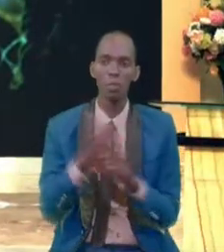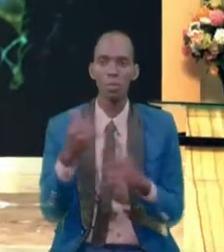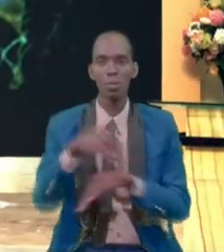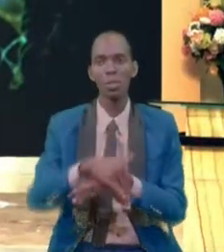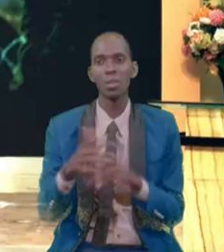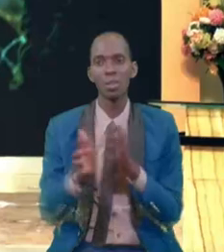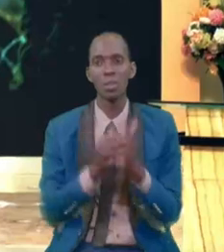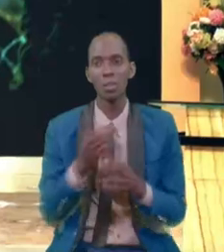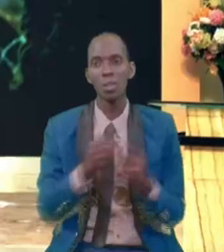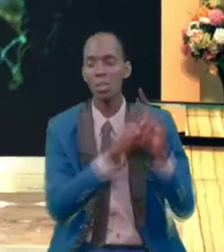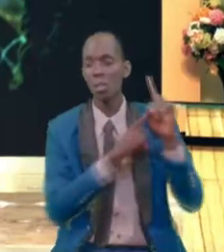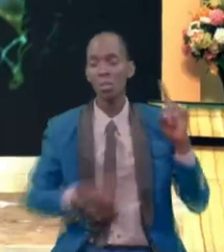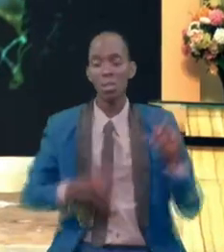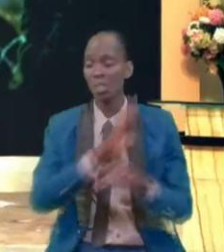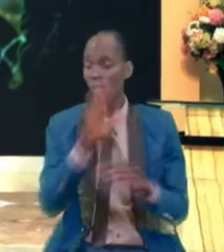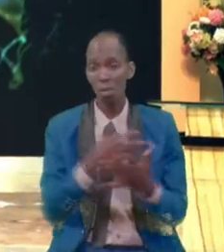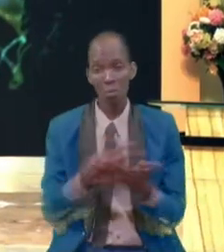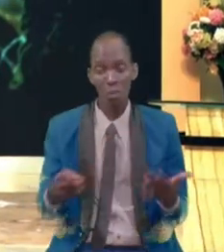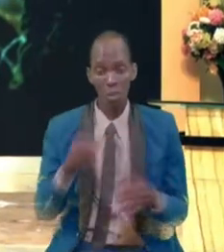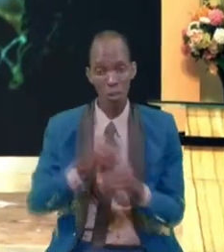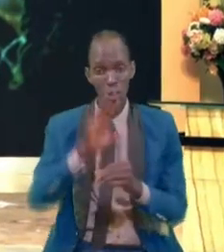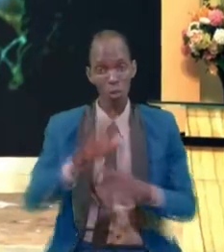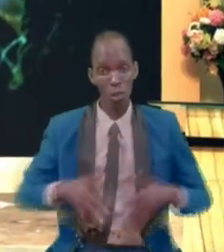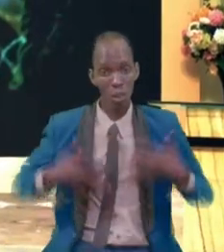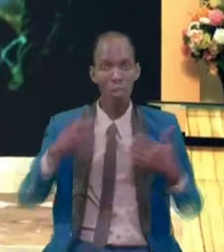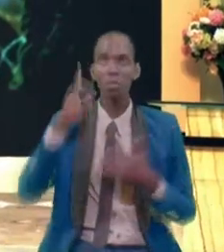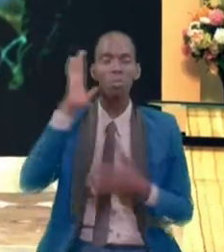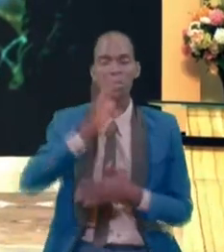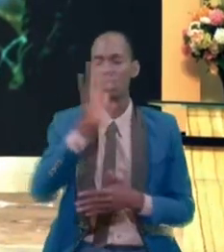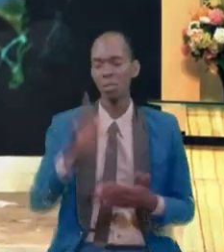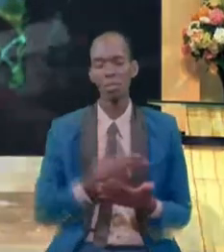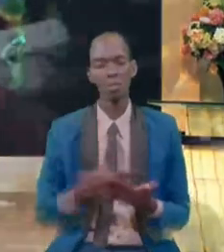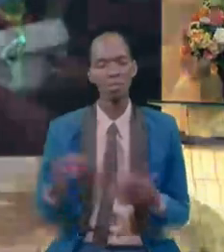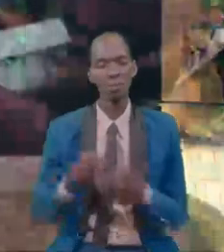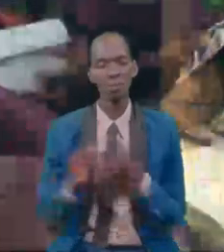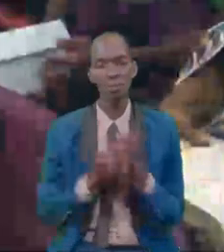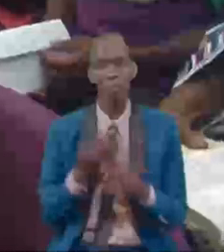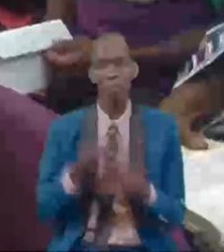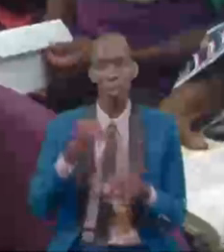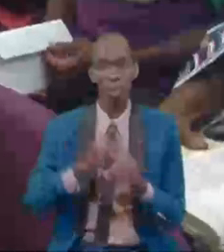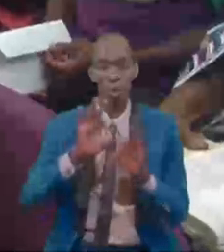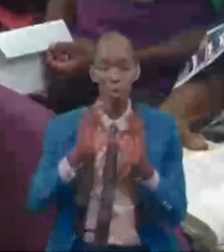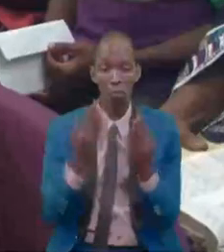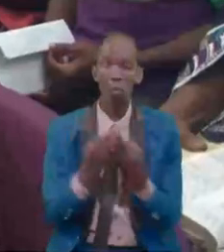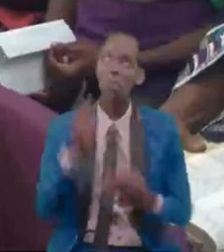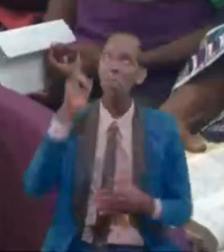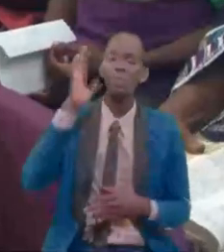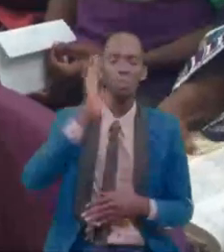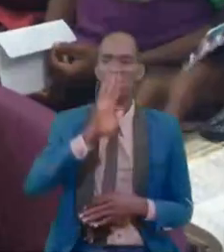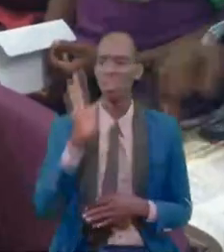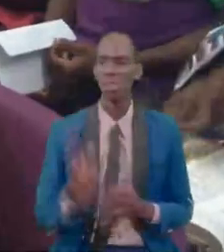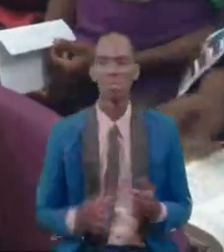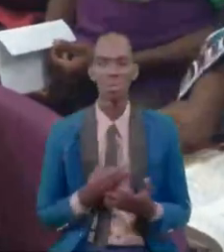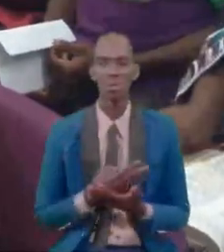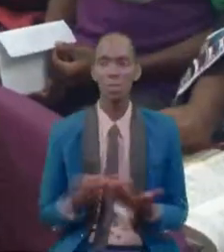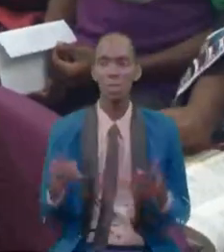soir. Le Seigneur n'échoue jamais dans votre vie, il n'échouera pas. Dans votre famille, il ne faillira pas. Comme vous